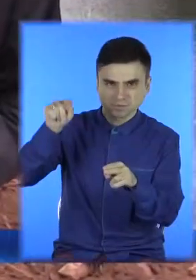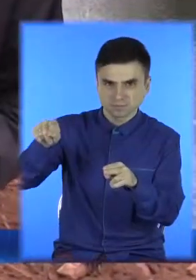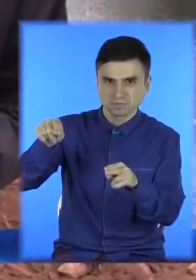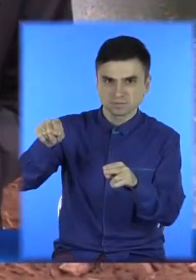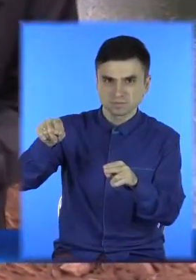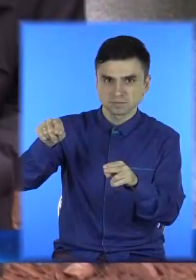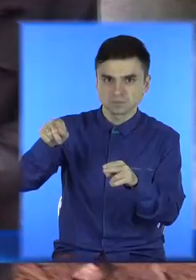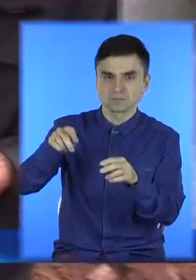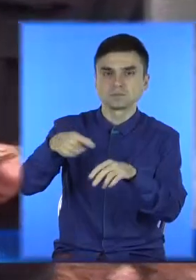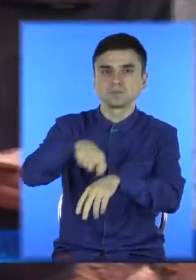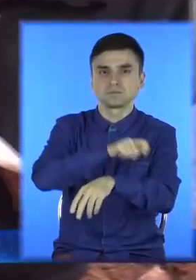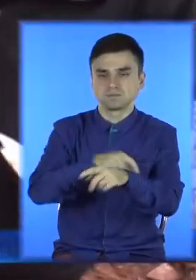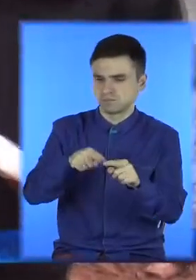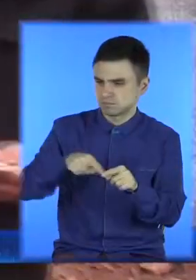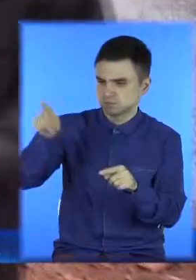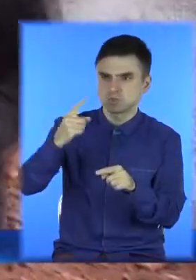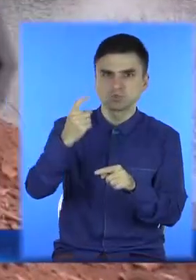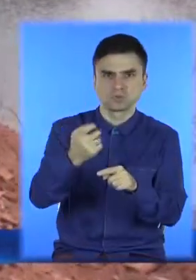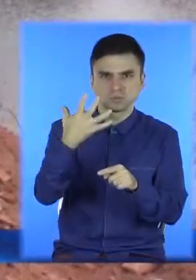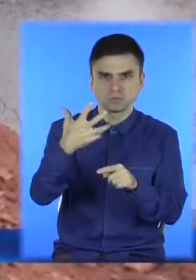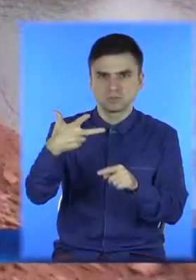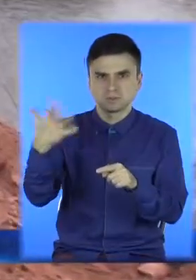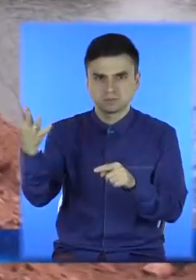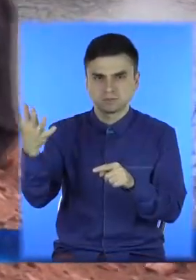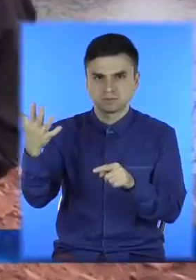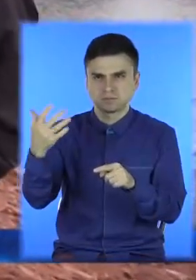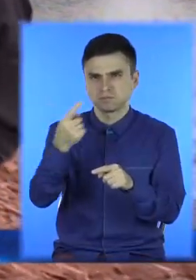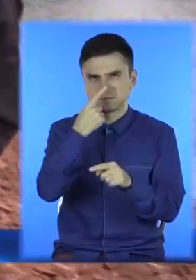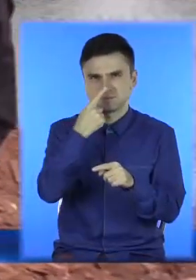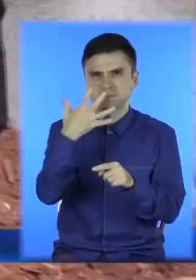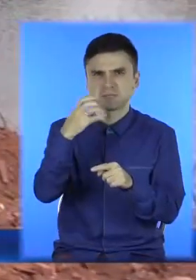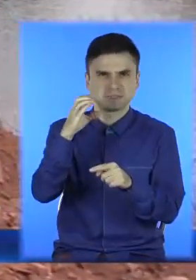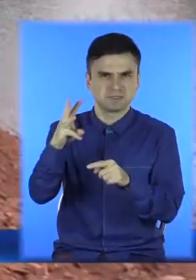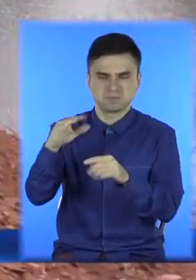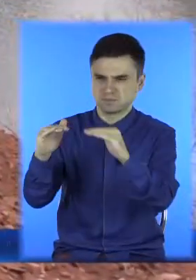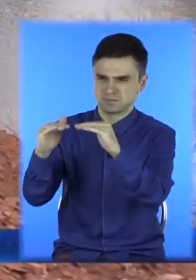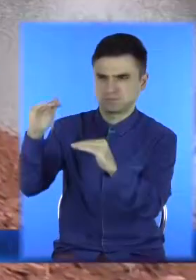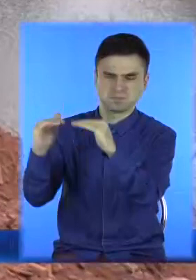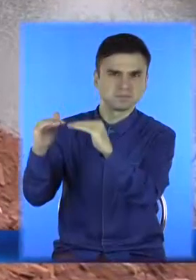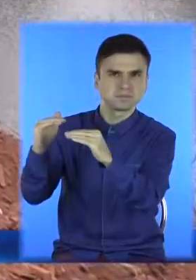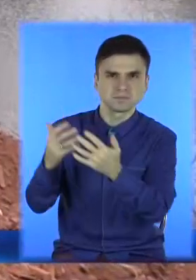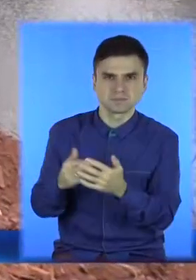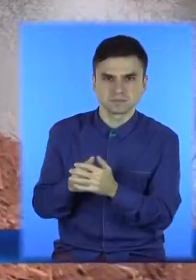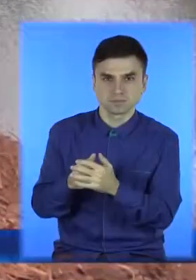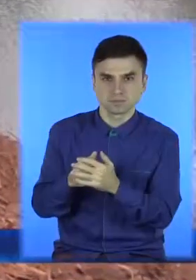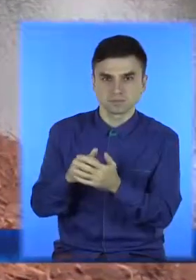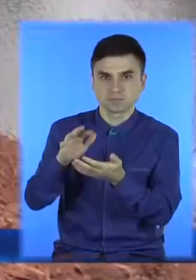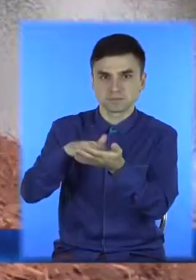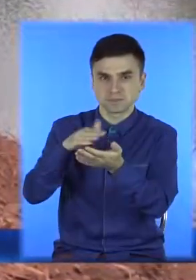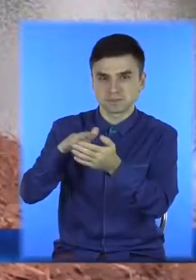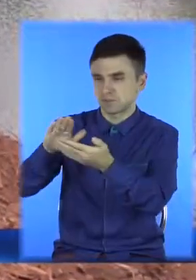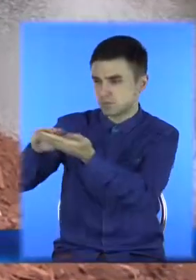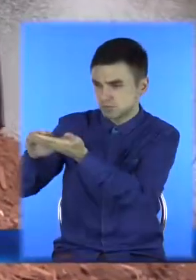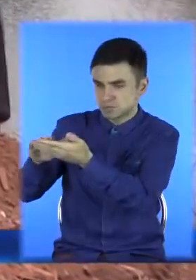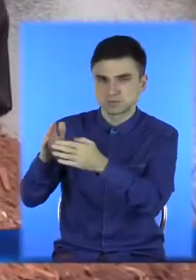5 сантиметрів. Тобто, вот это, если мы зачистим, метр 20 сюда, метр 20 сюда, мы как раз выйдем на проектную